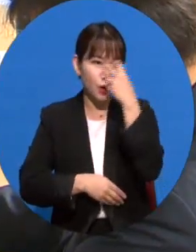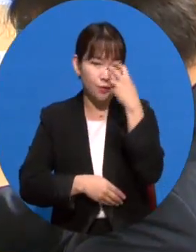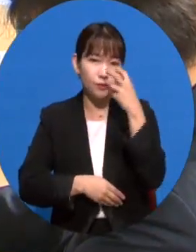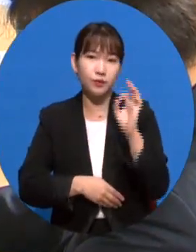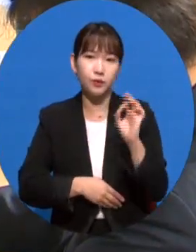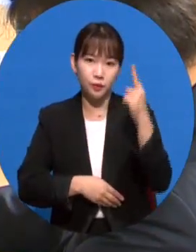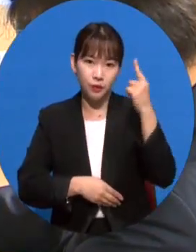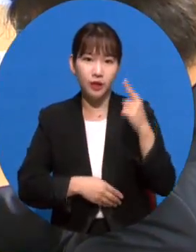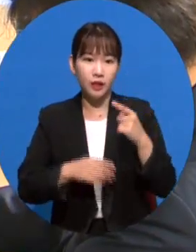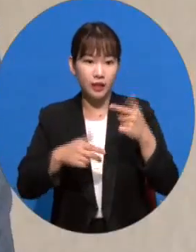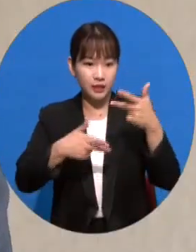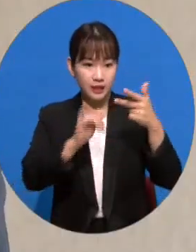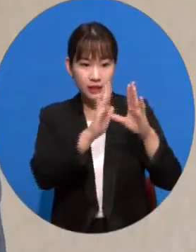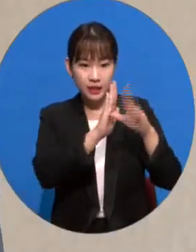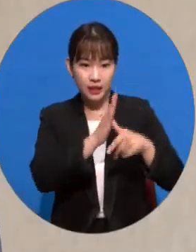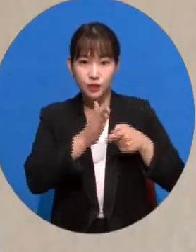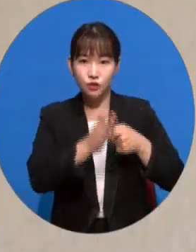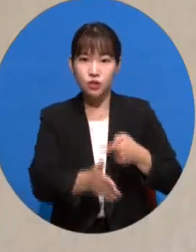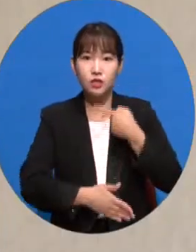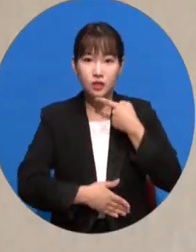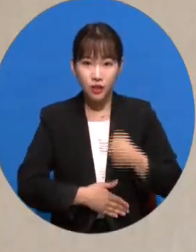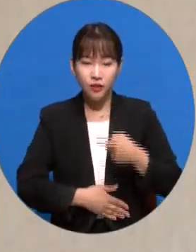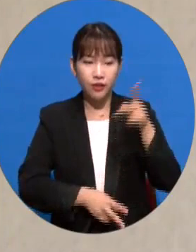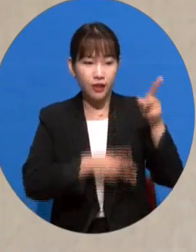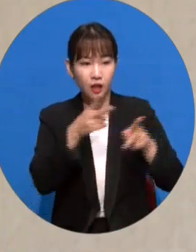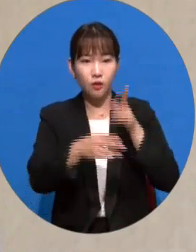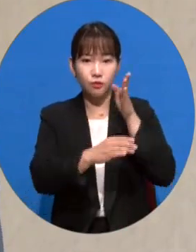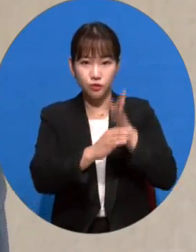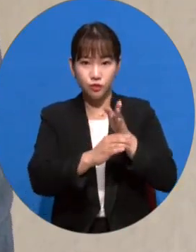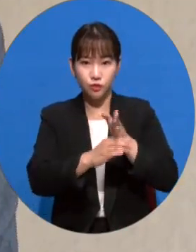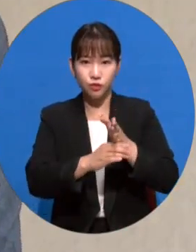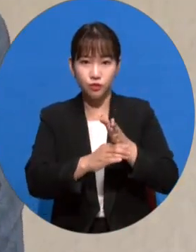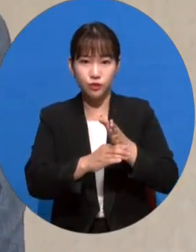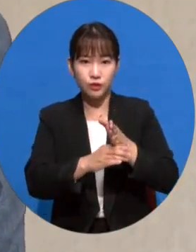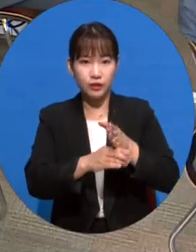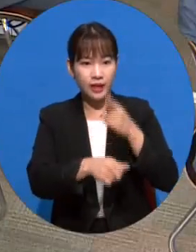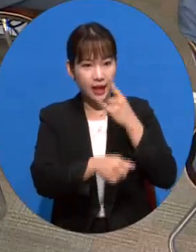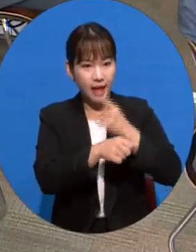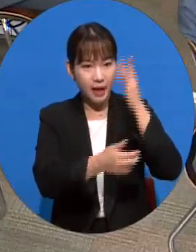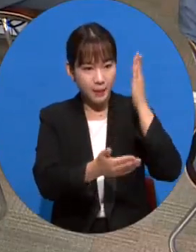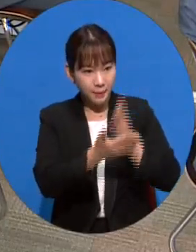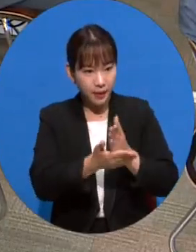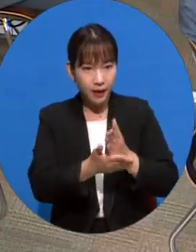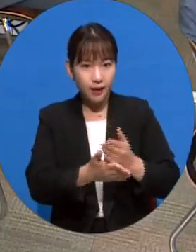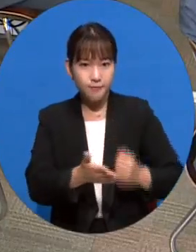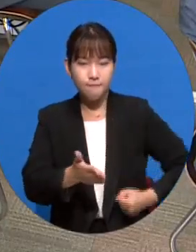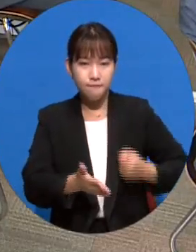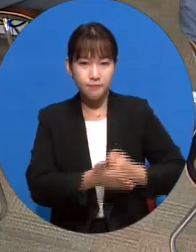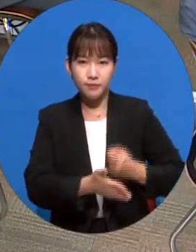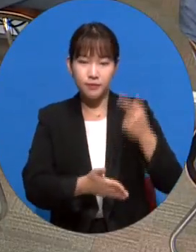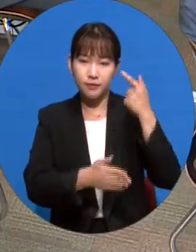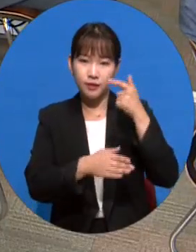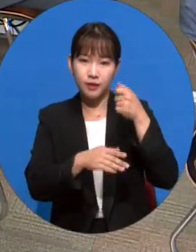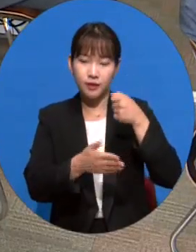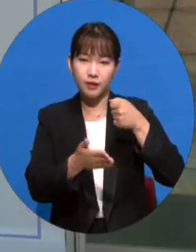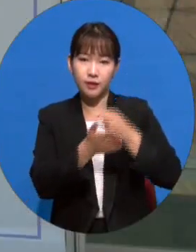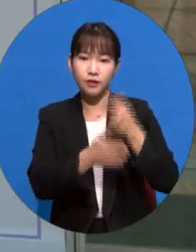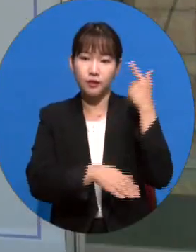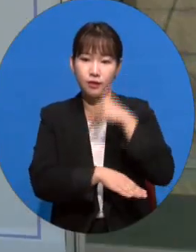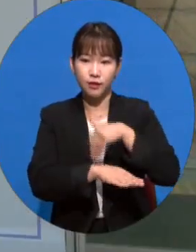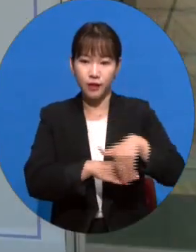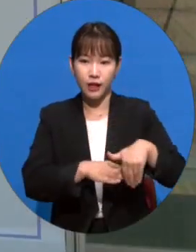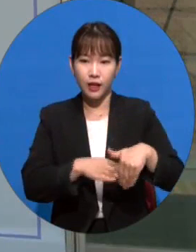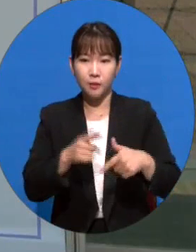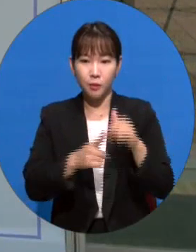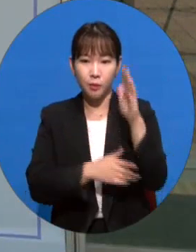통해 민선 7기에 추진됐던 사업 가운데 존폐 여부를 과감하게 판단할 계획입니다.